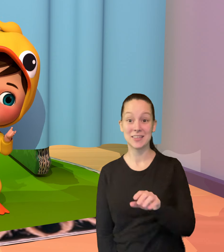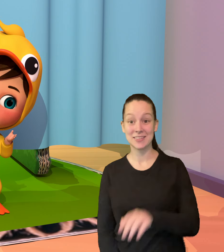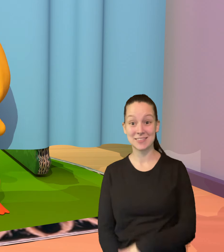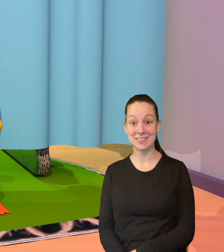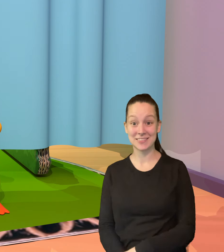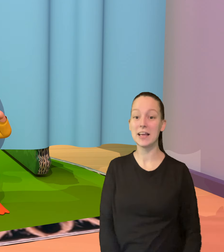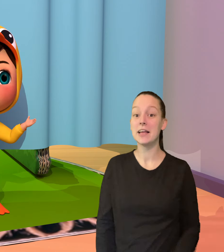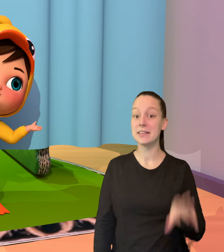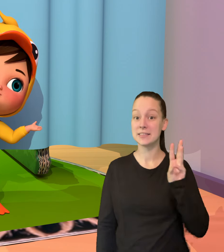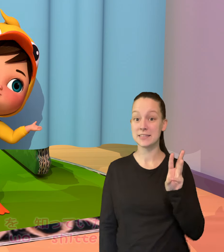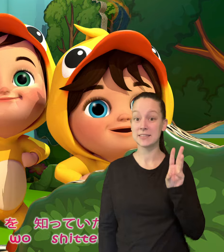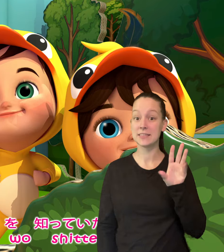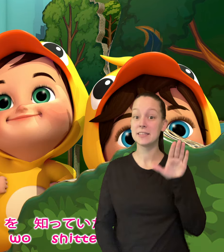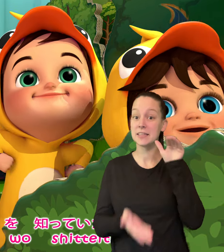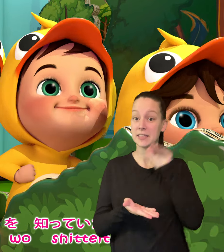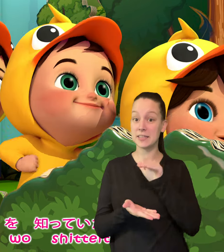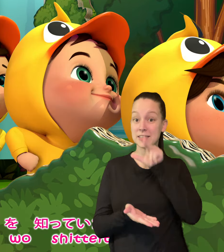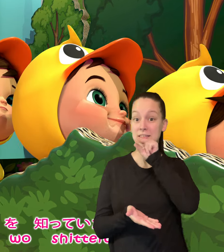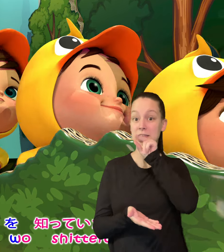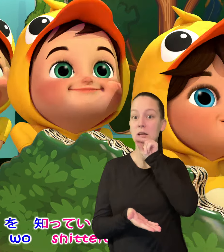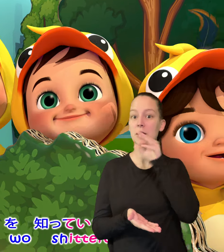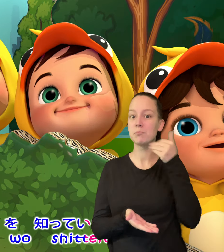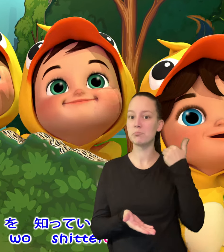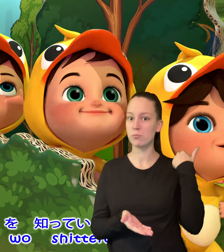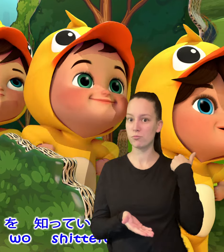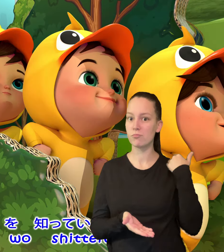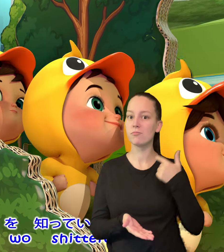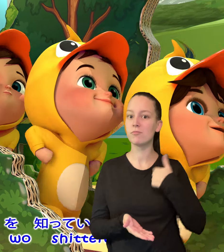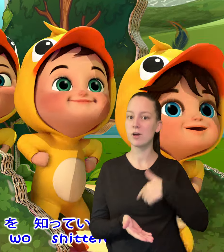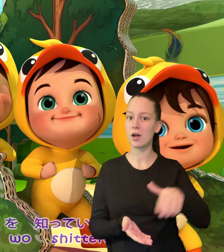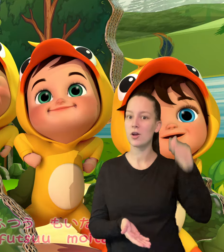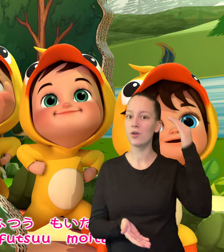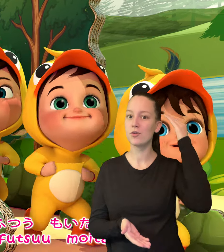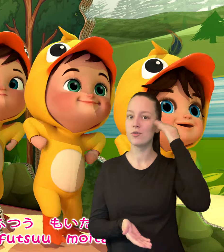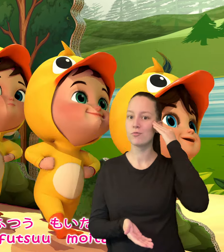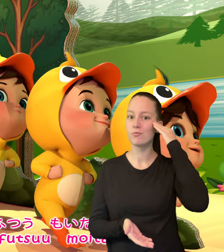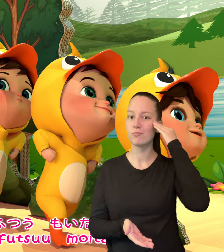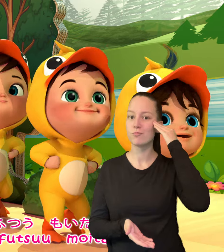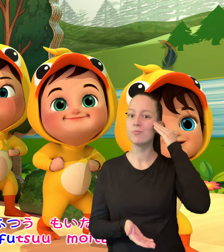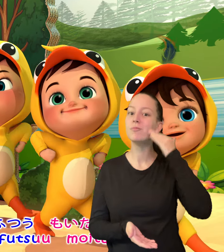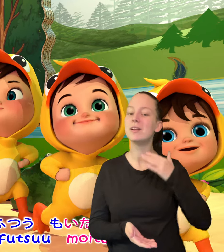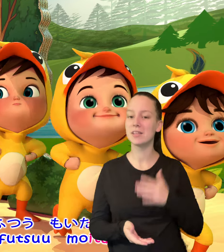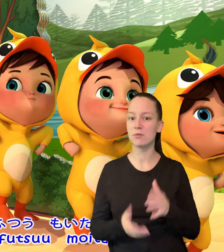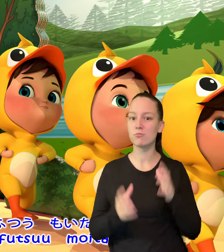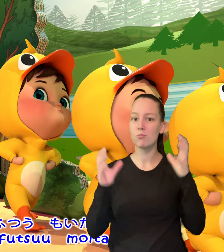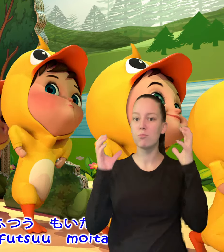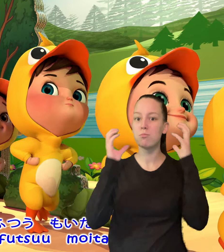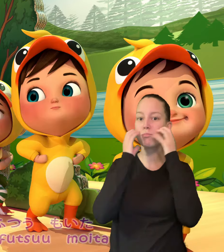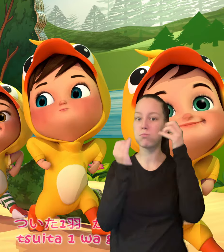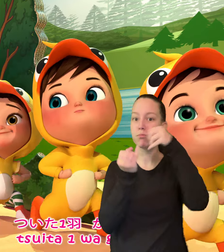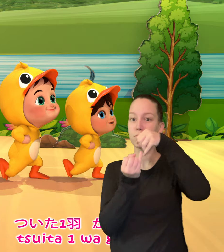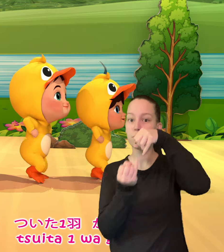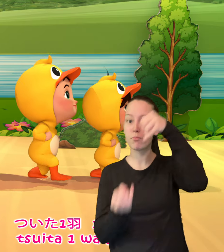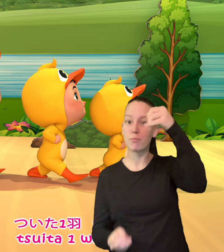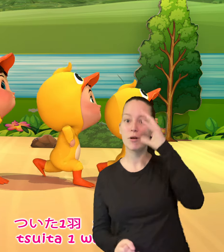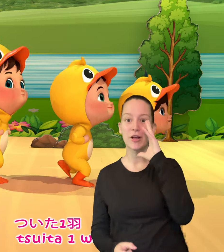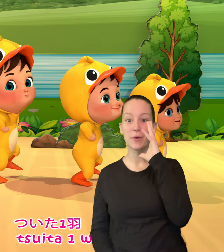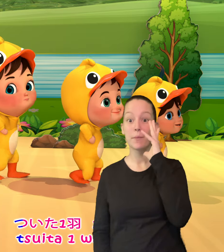アヒ僕はのアヒルを知っていた取って痩せて普通もいたでも羽